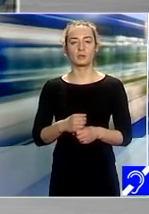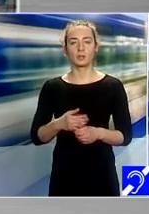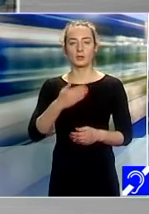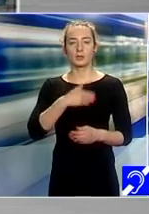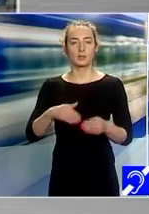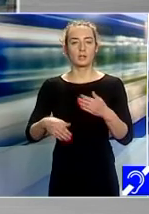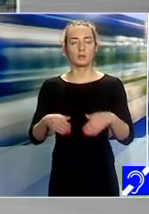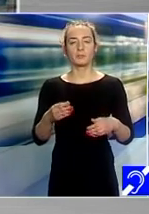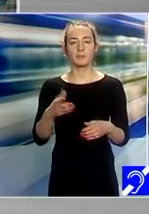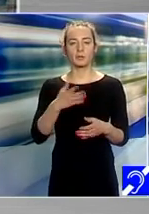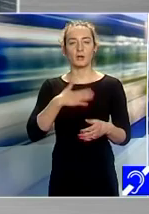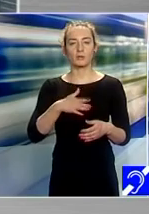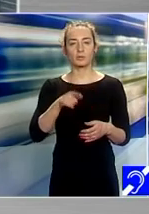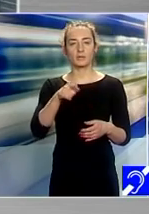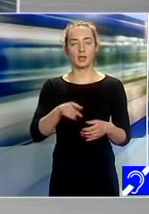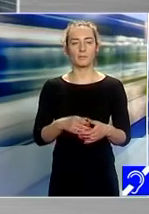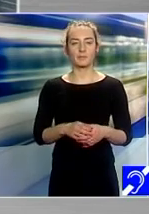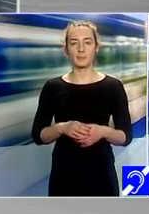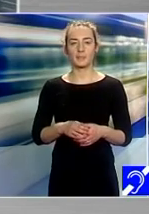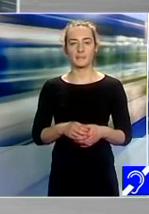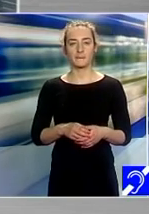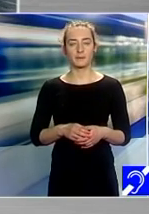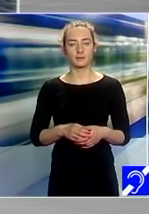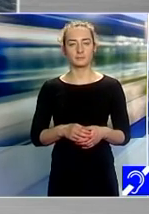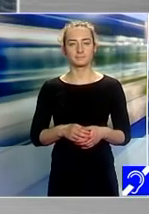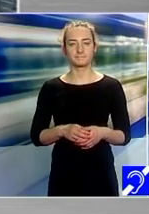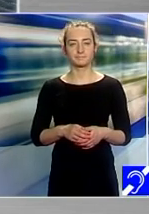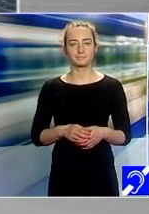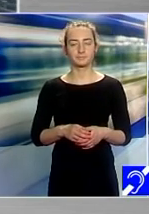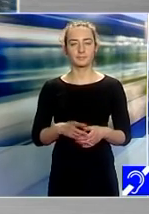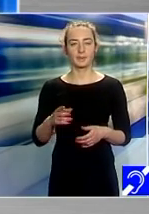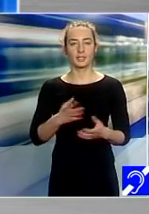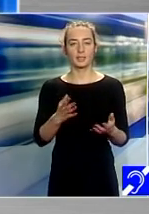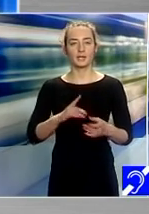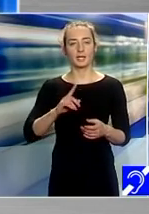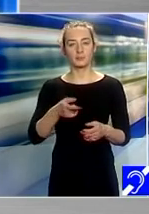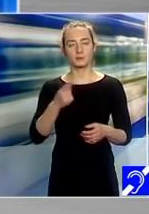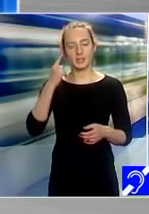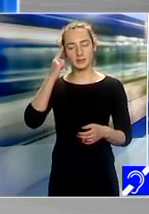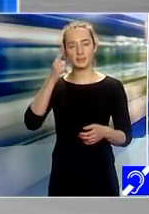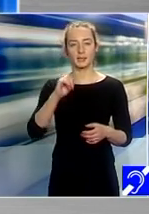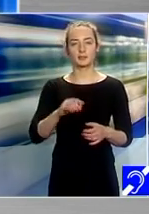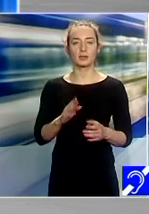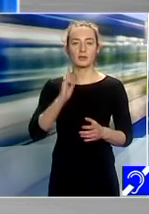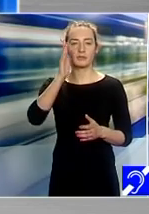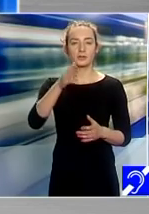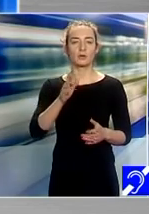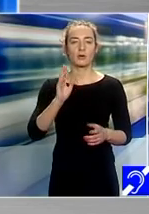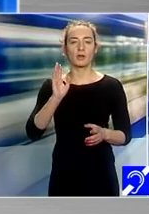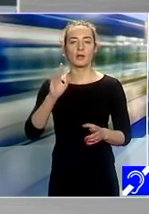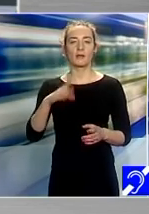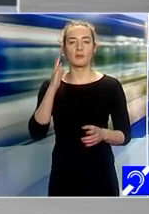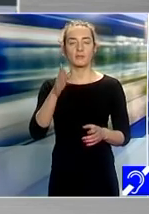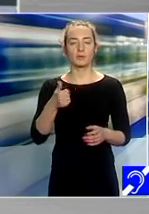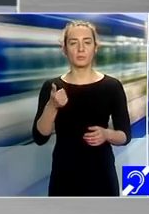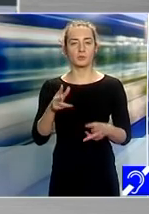familie, nu? Antecedente genetice care îndrumau cu gândul că se poate să dezvolte un cancer mamar în viitor.